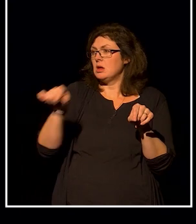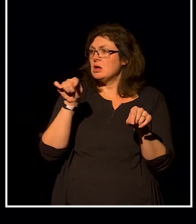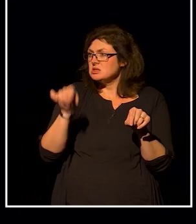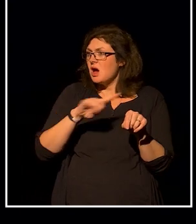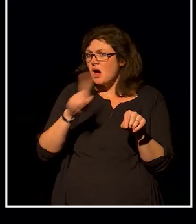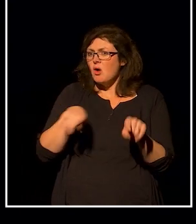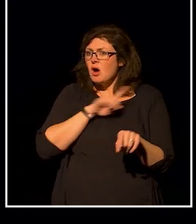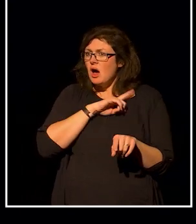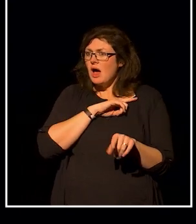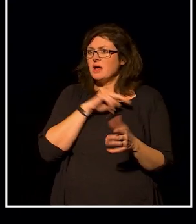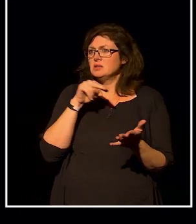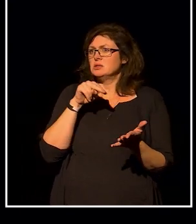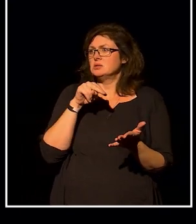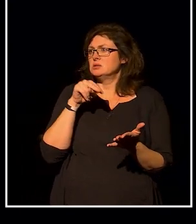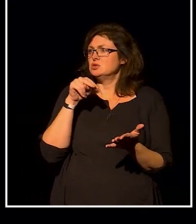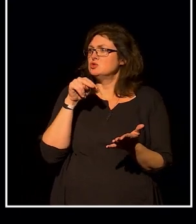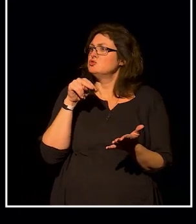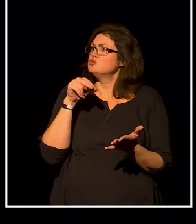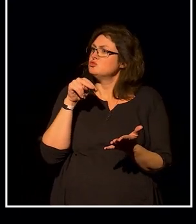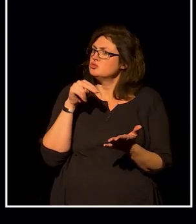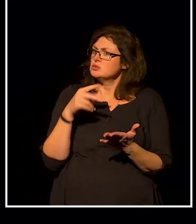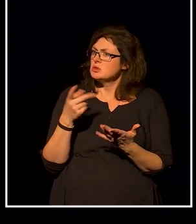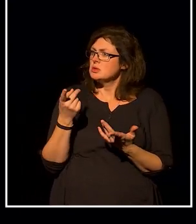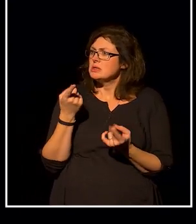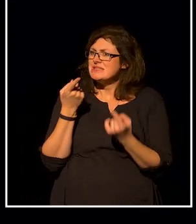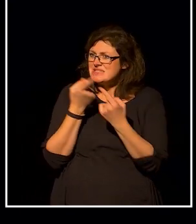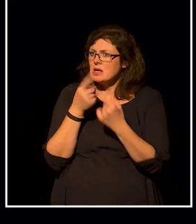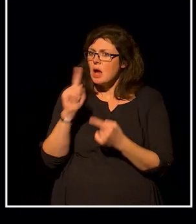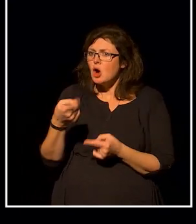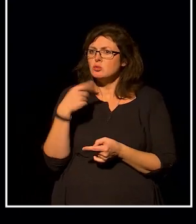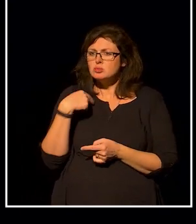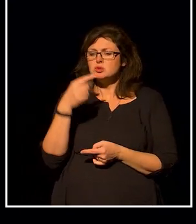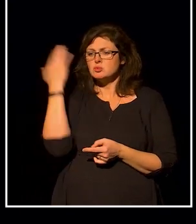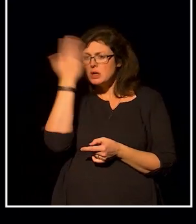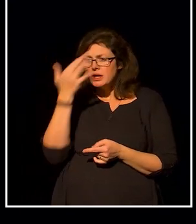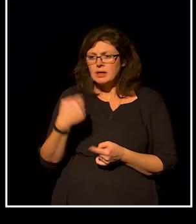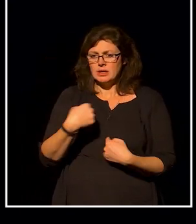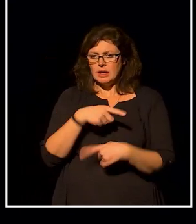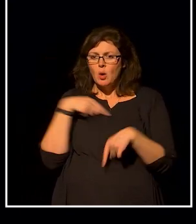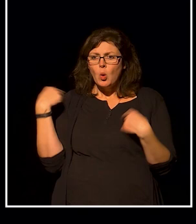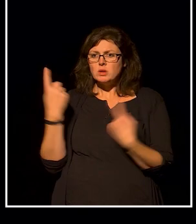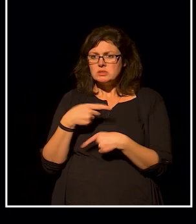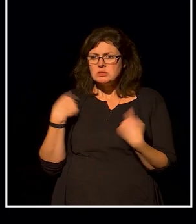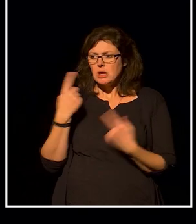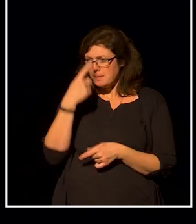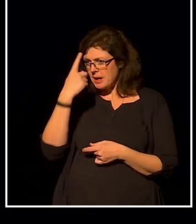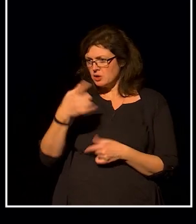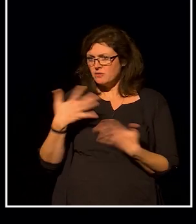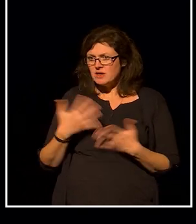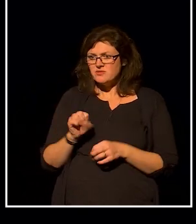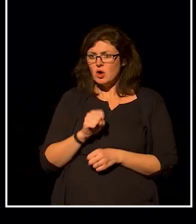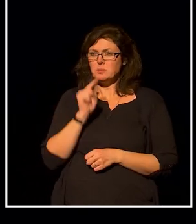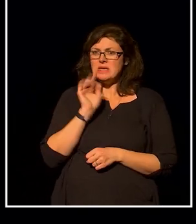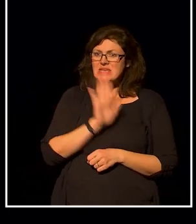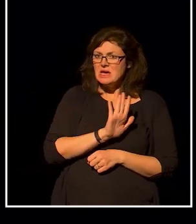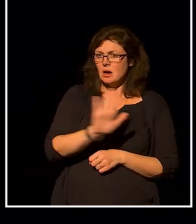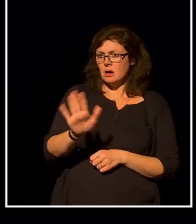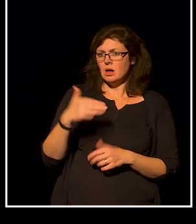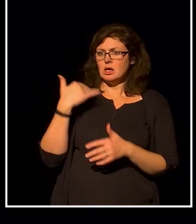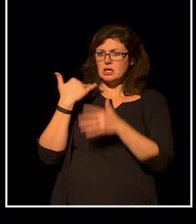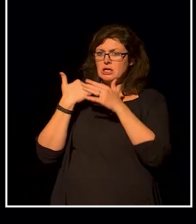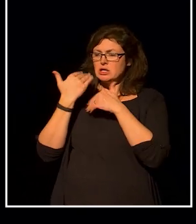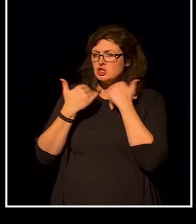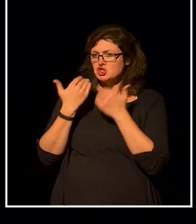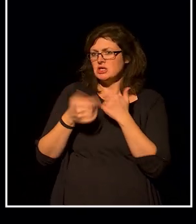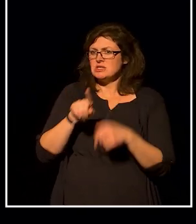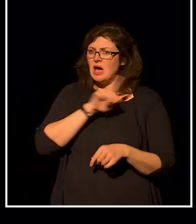eigenen Standortbestimmung getrieben, nämlich sie projizieren quasi eigene koloniale Gewalt in ihrer Geschichte, in